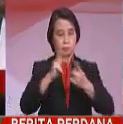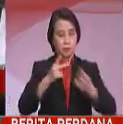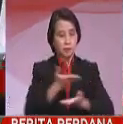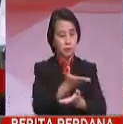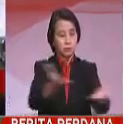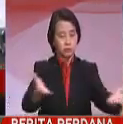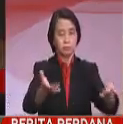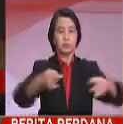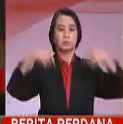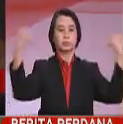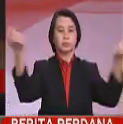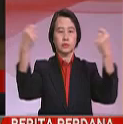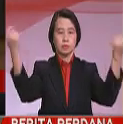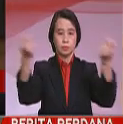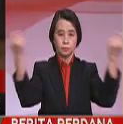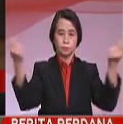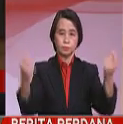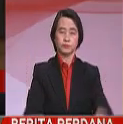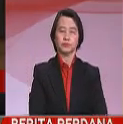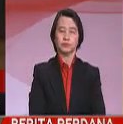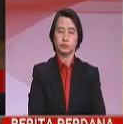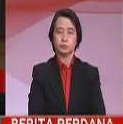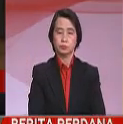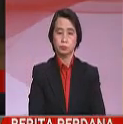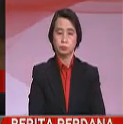yang menyambutnya.